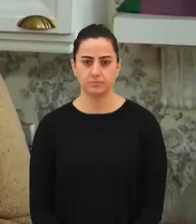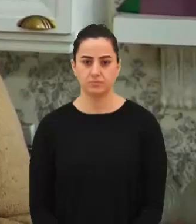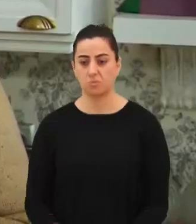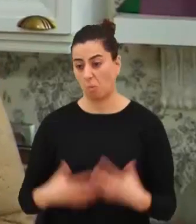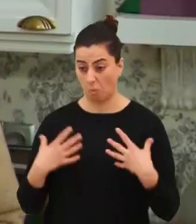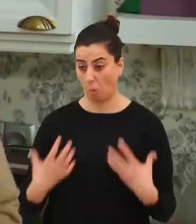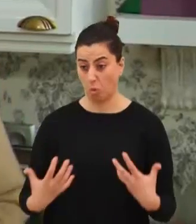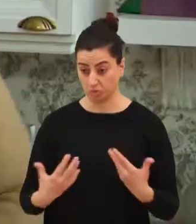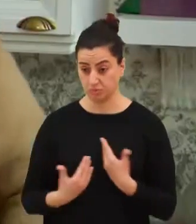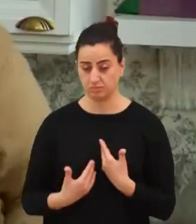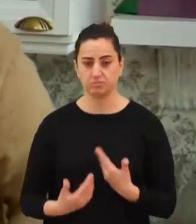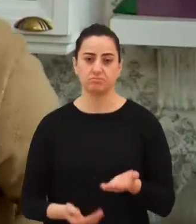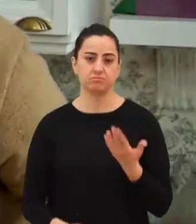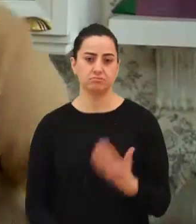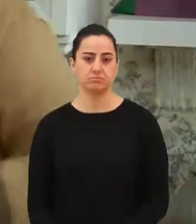Mandıraymış.